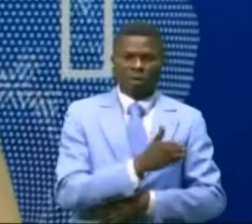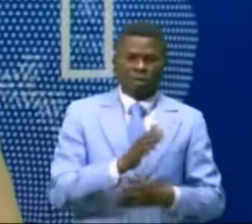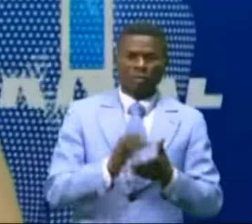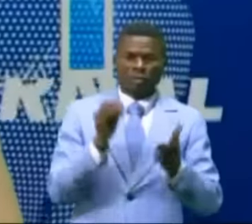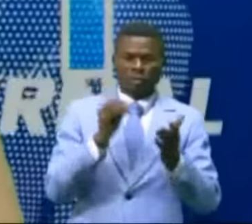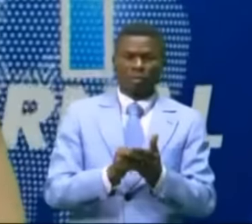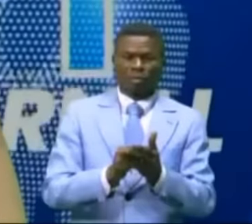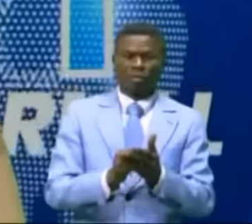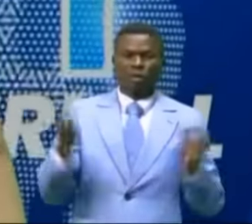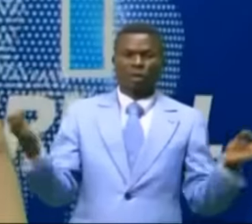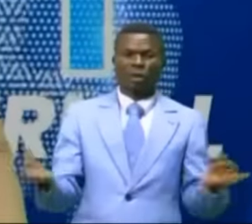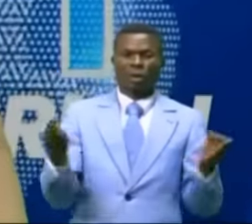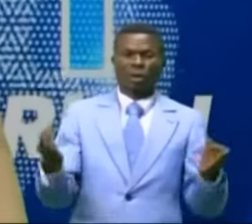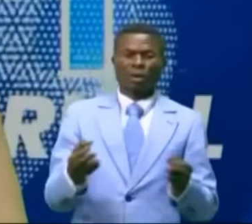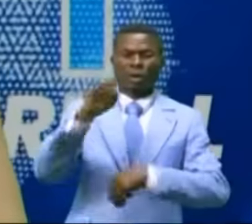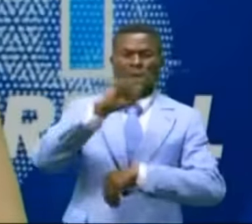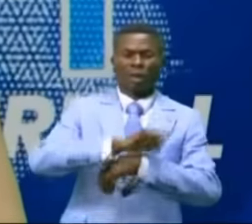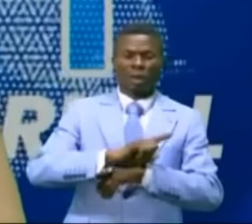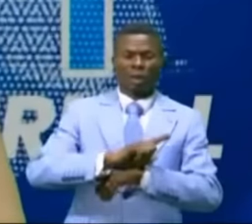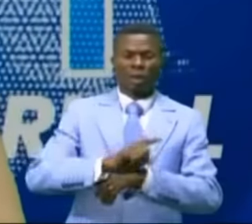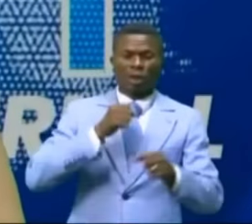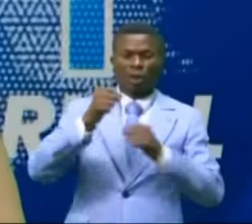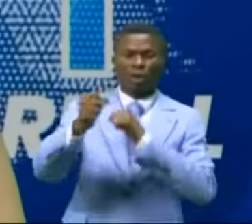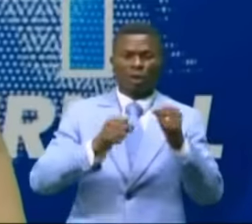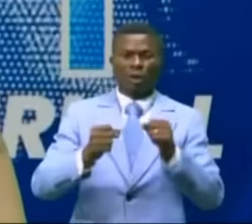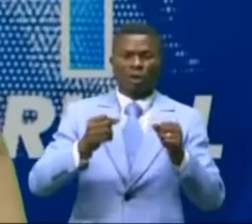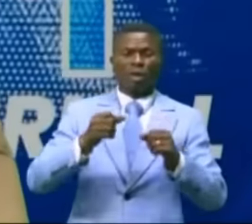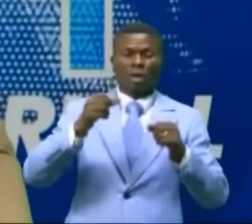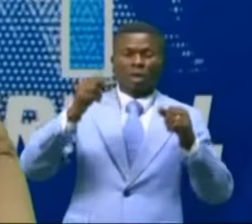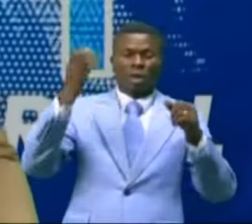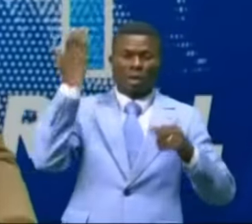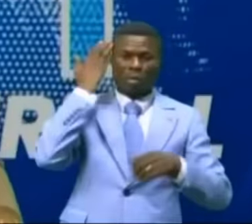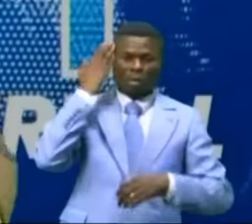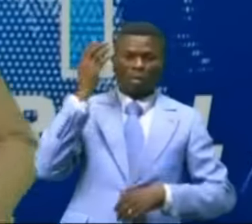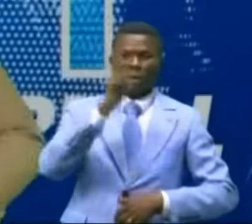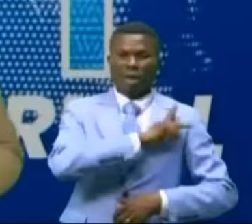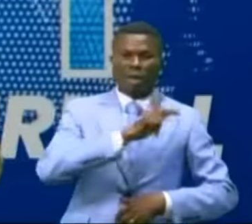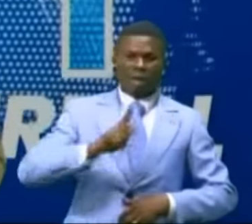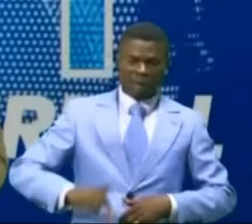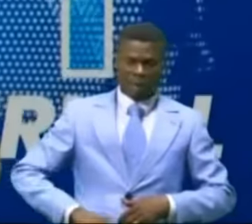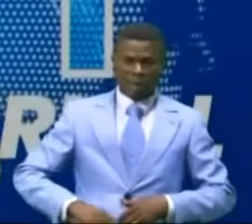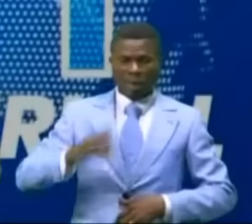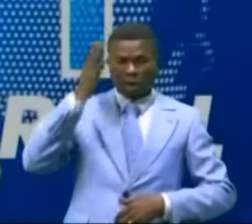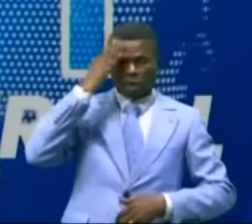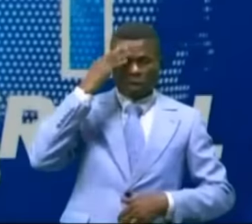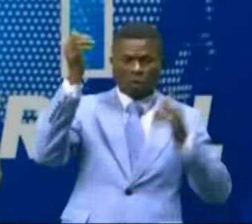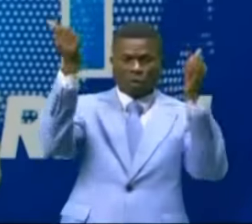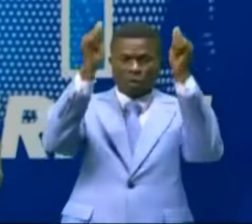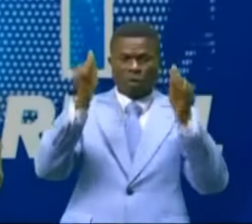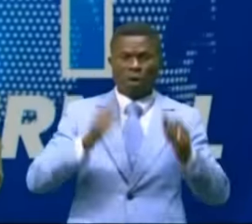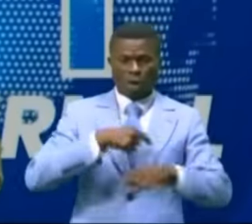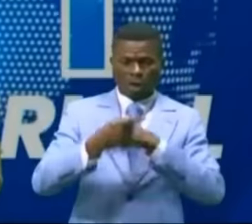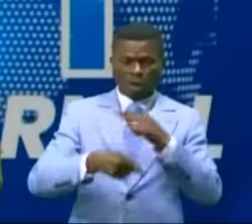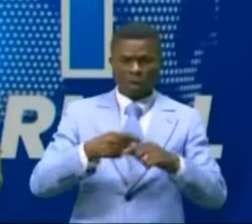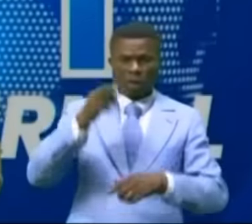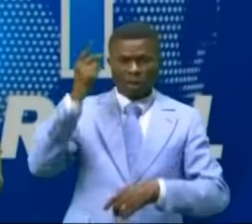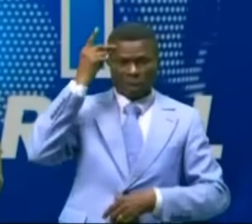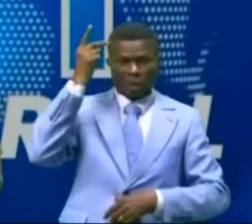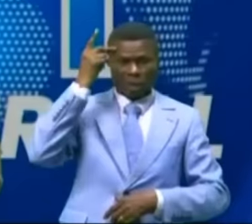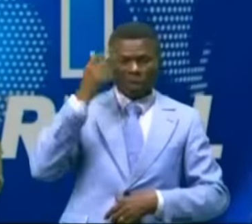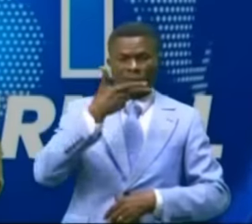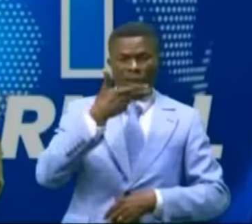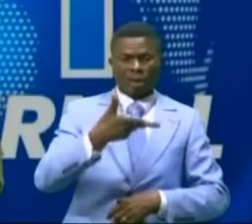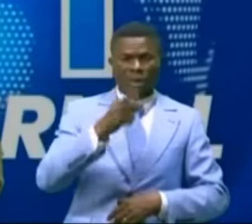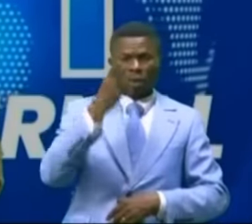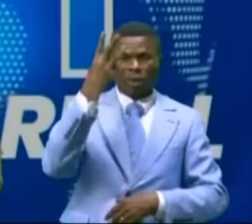en marge de la célébration de la journée du combat de Simon Kimbangu et de la conscience africaine, il s'est ouvert à Kinshasa le